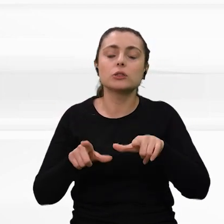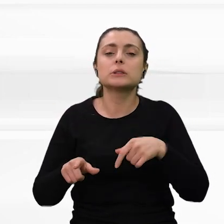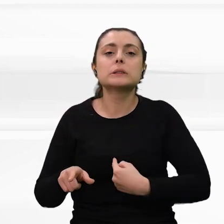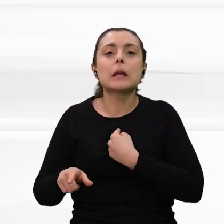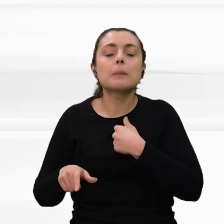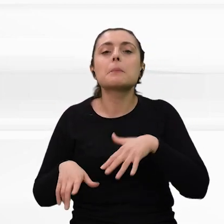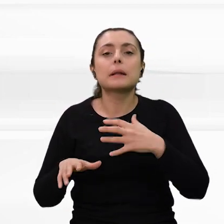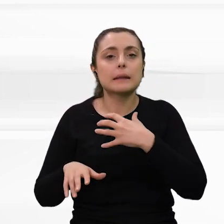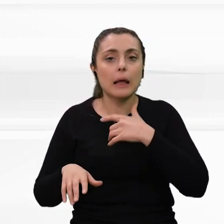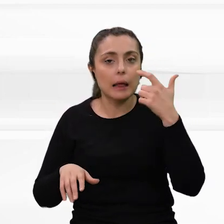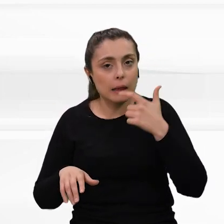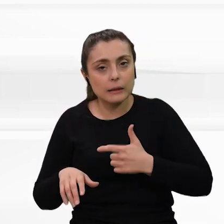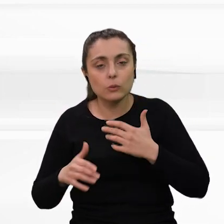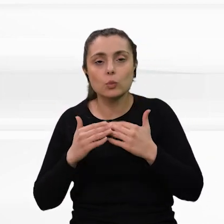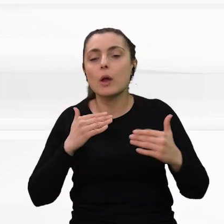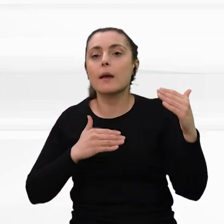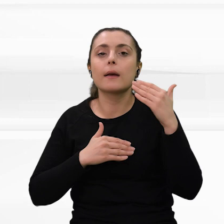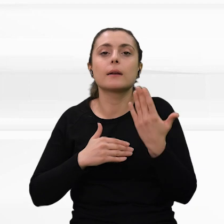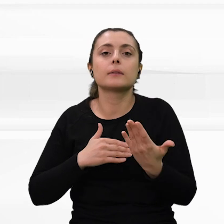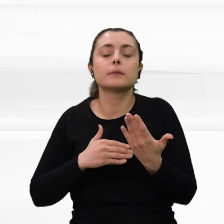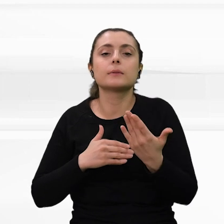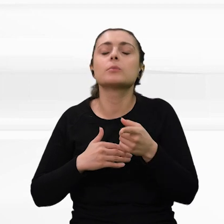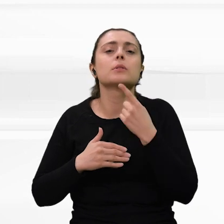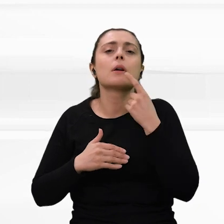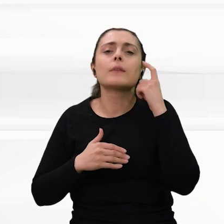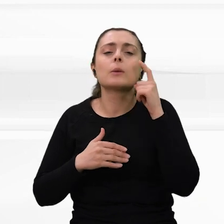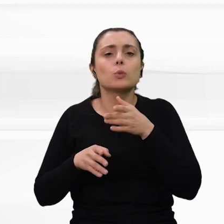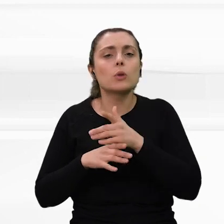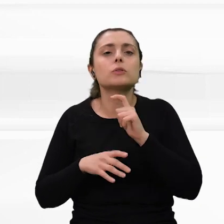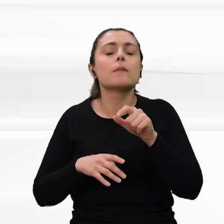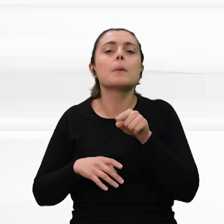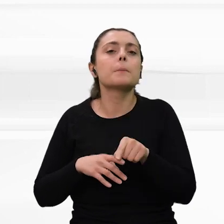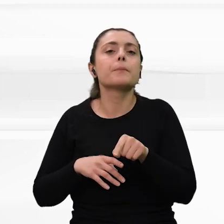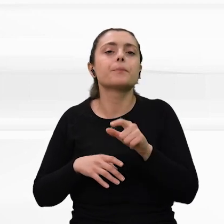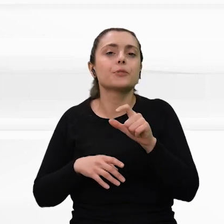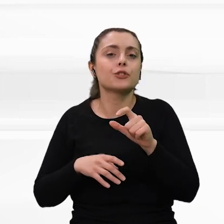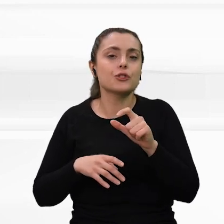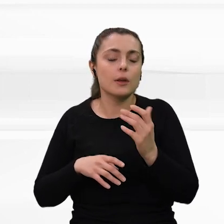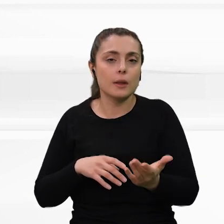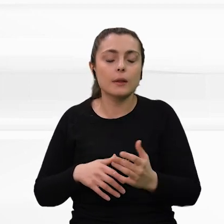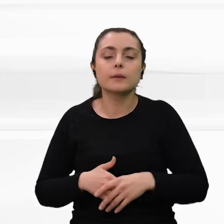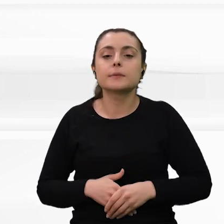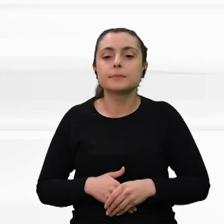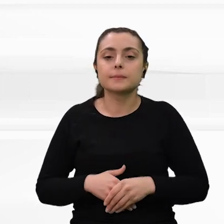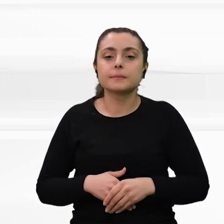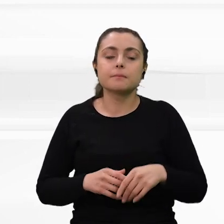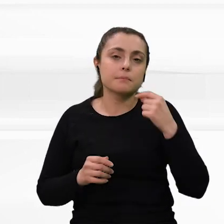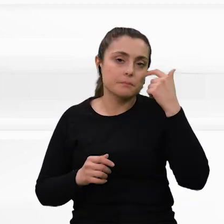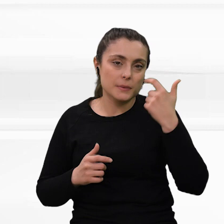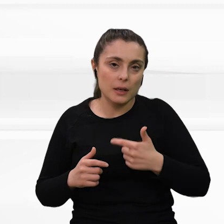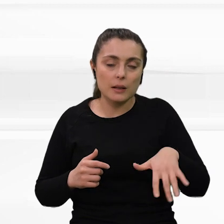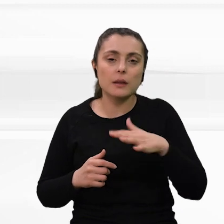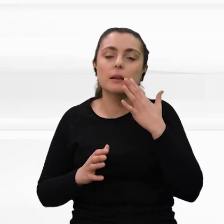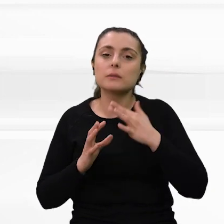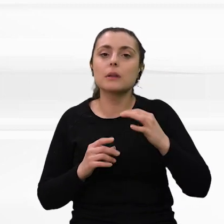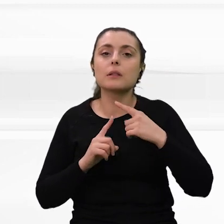ihtiyacın hissetmeyecek kendini yüceltir Evet arkadaşlar doğru cevabınız C seçeneği 11'in